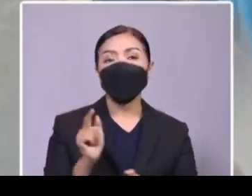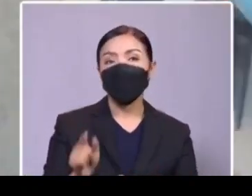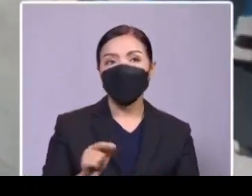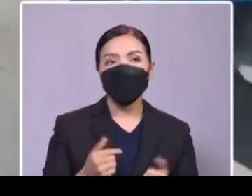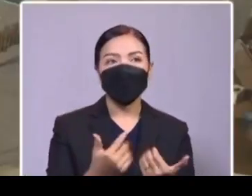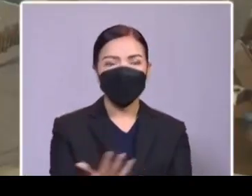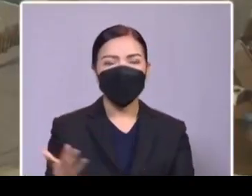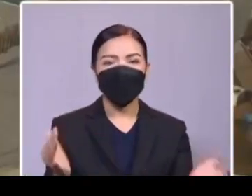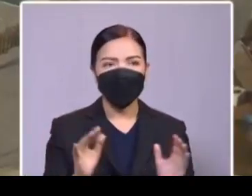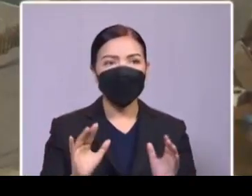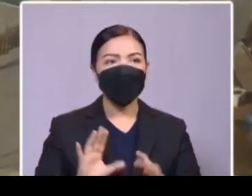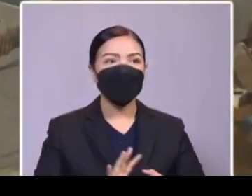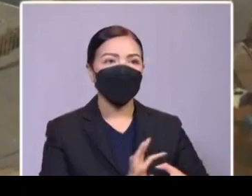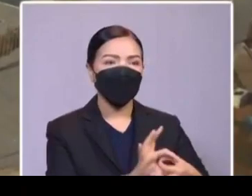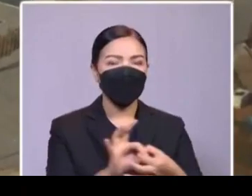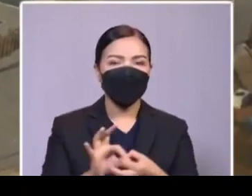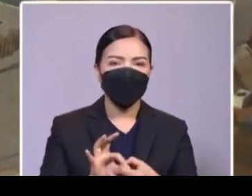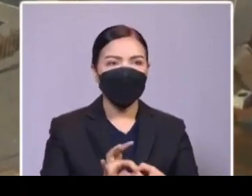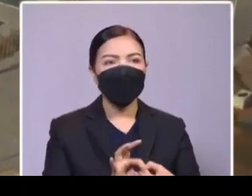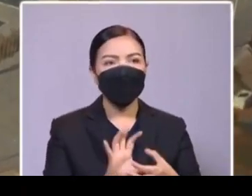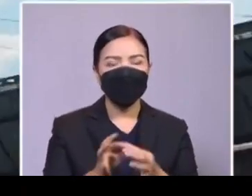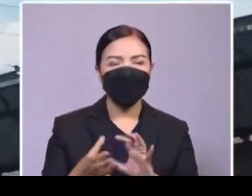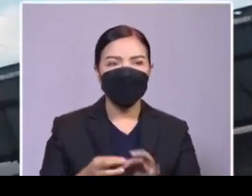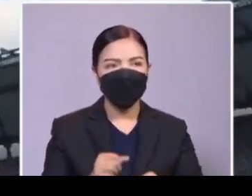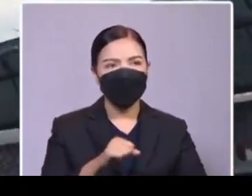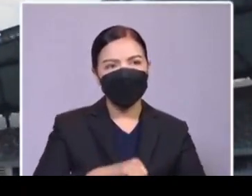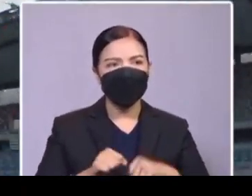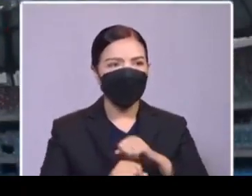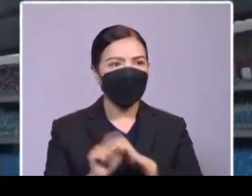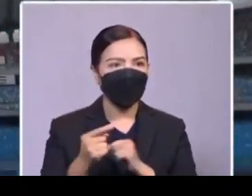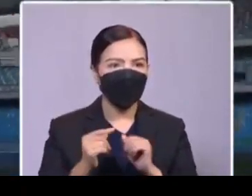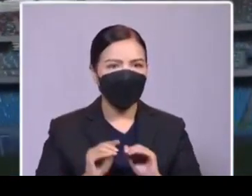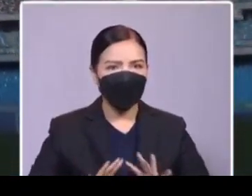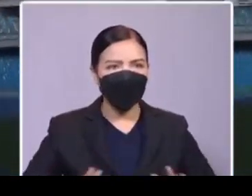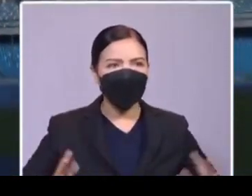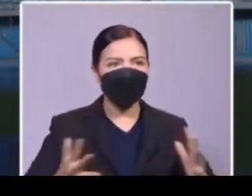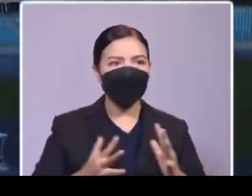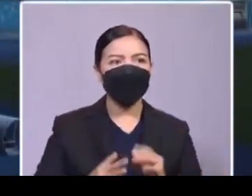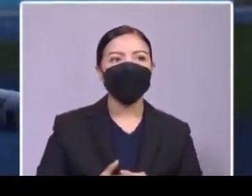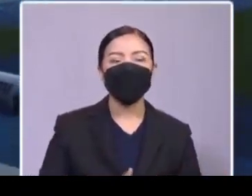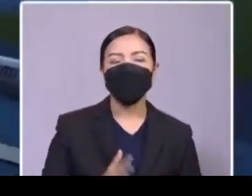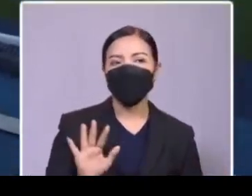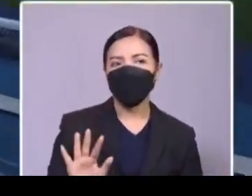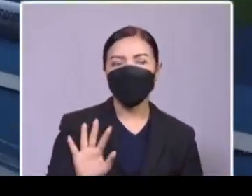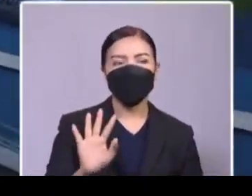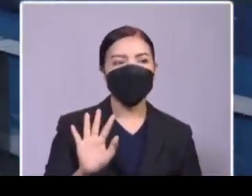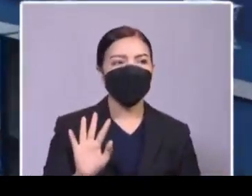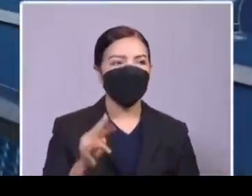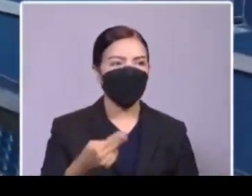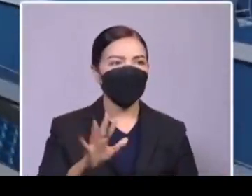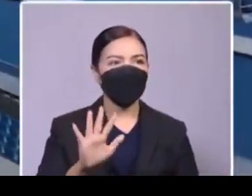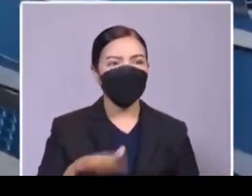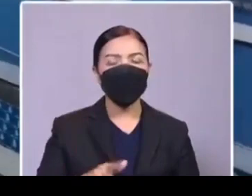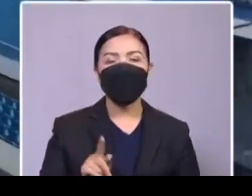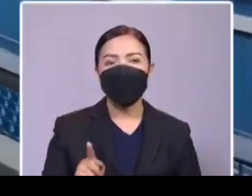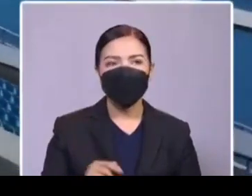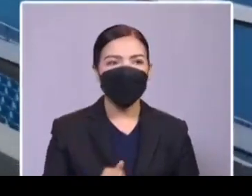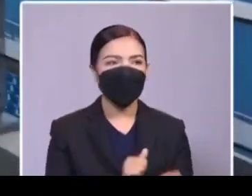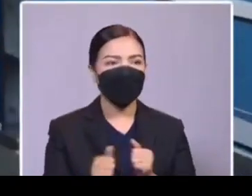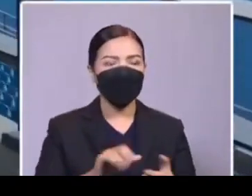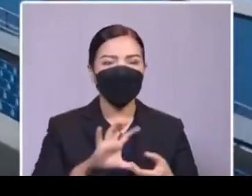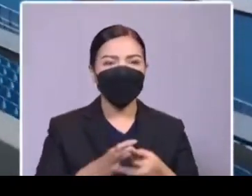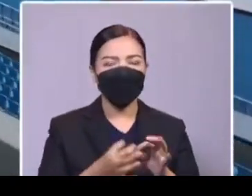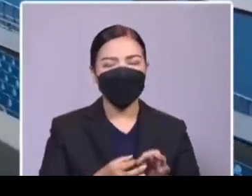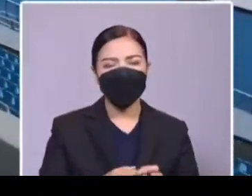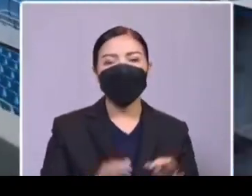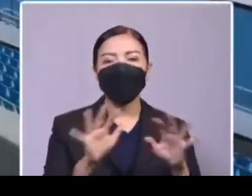เตโซที่กรุงพนมเปญก่อสร้างขึ้นมาใหม่มีความจุ 55,000 ที่นั่งเป็นหนึ่งในสนามหลักใช้การแข่งขันมหกรรมกีฬาซีเกม